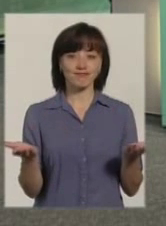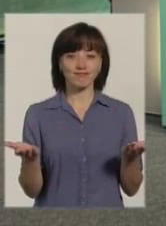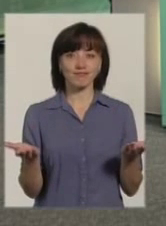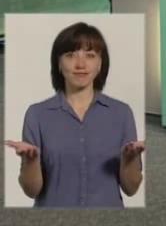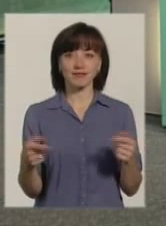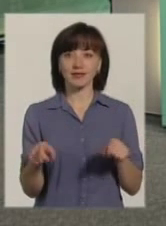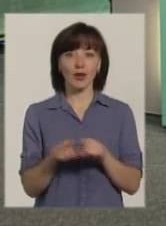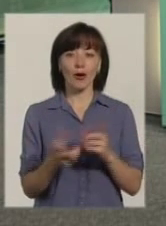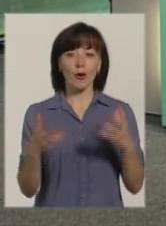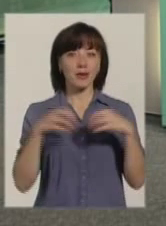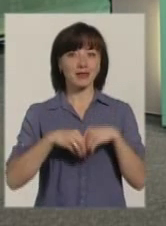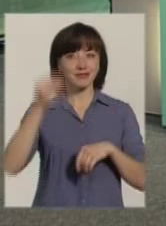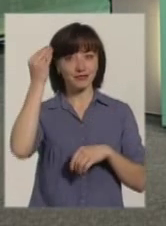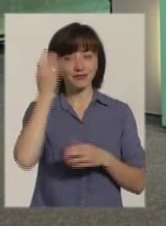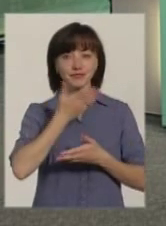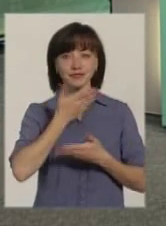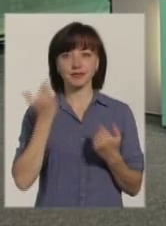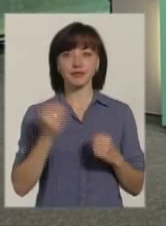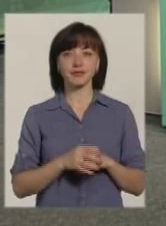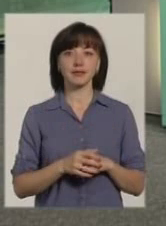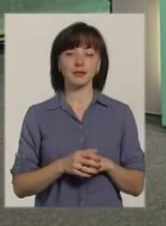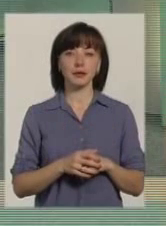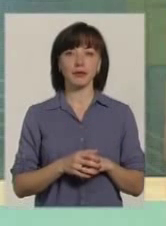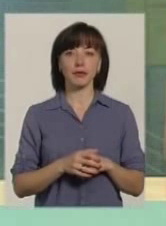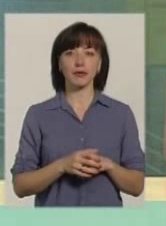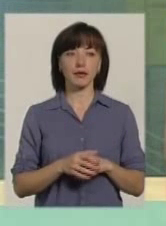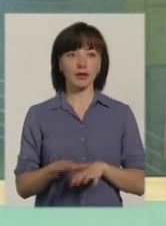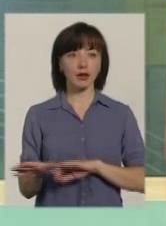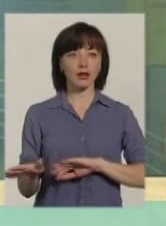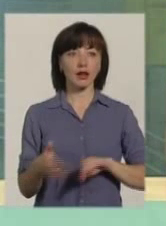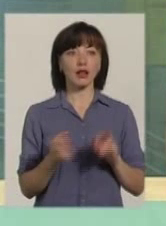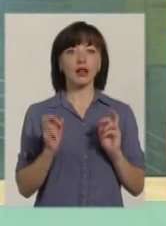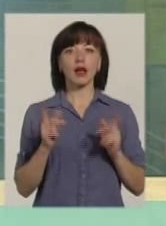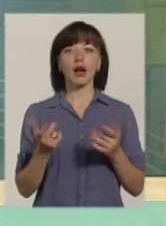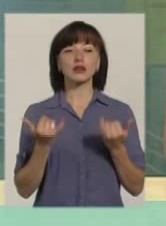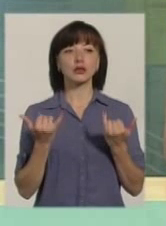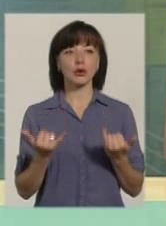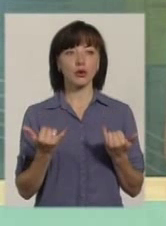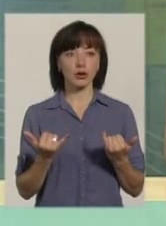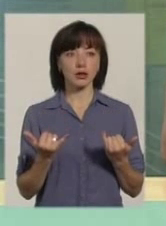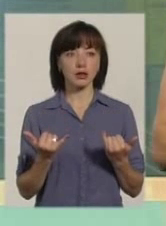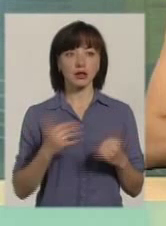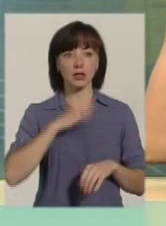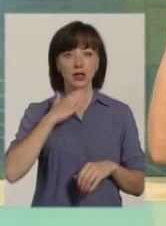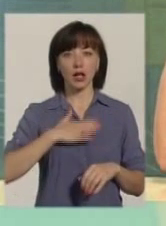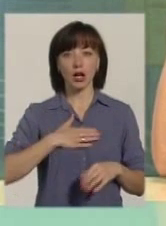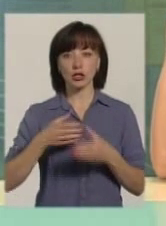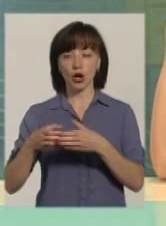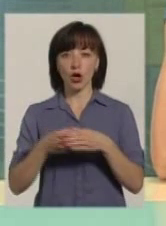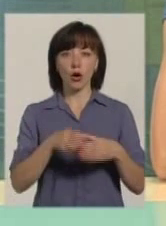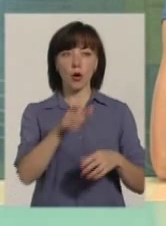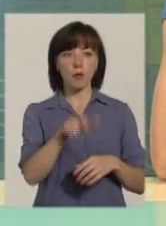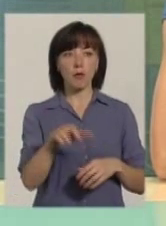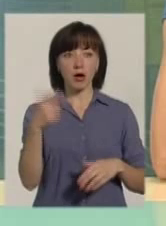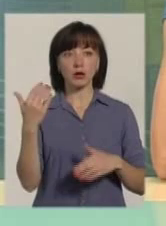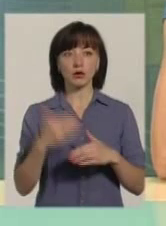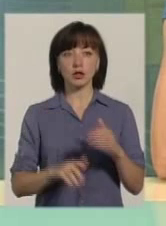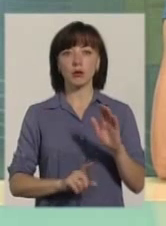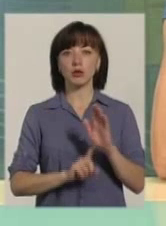такому об'єднанню. Да, гріш ціна такому об'єднанню. Наскільки от сьогодні наші громади, які вже